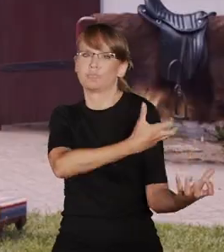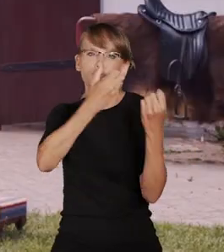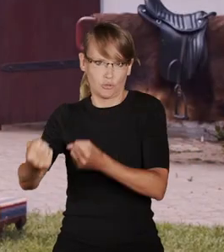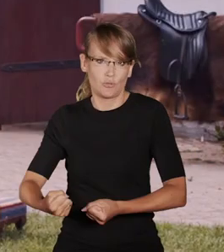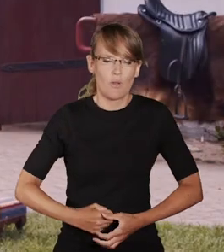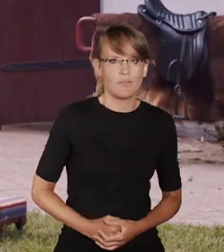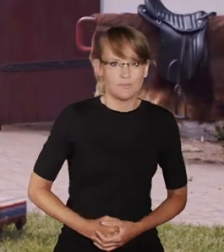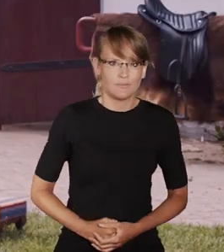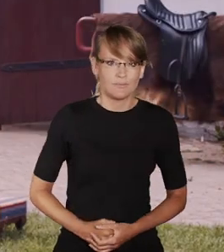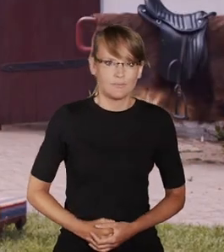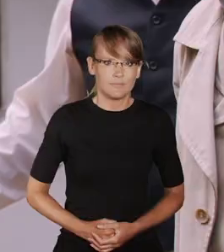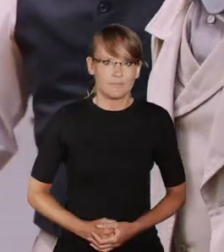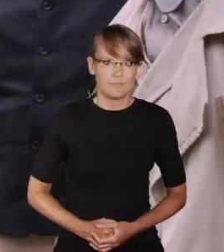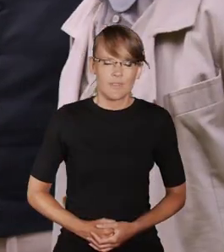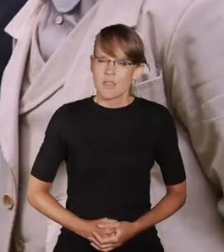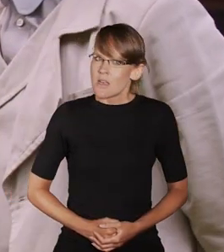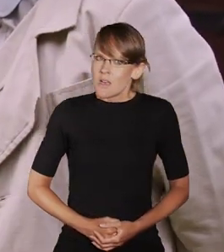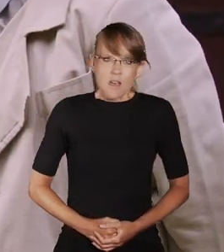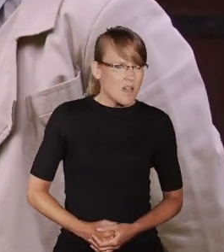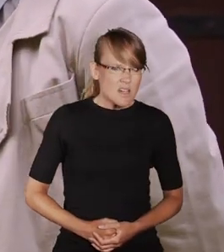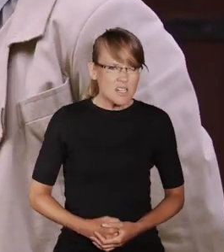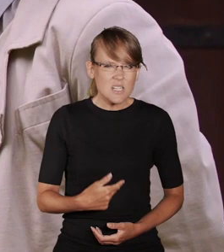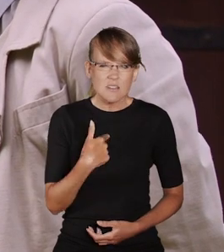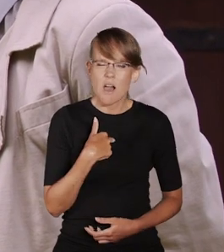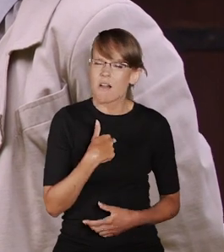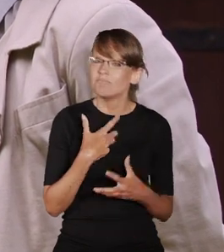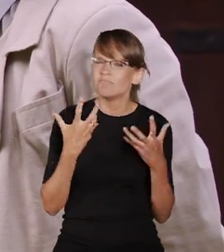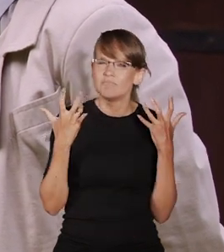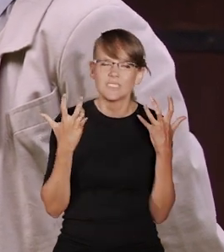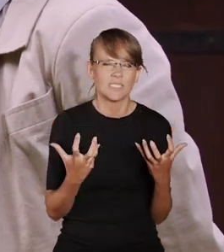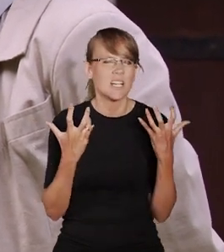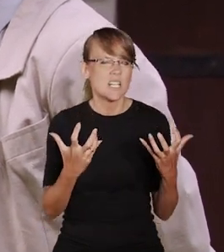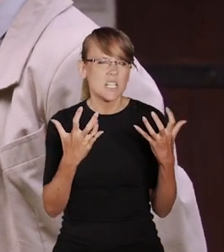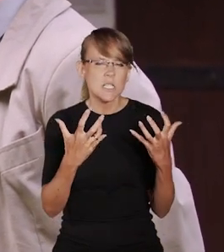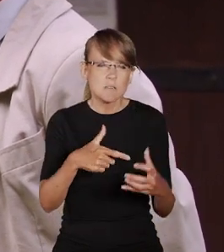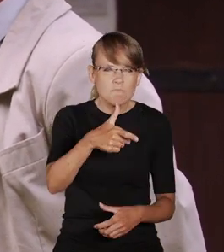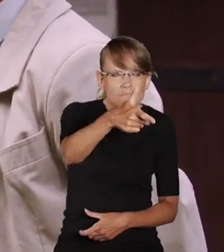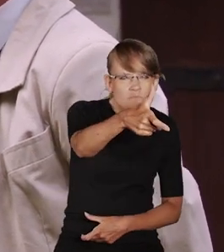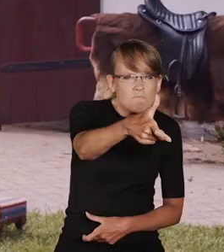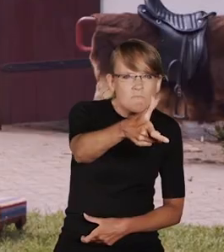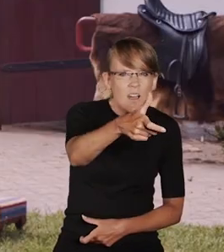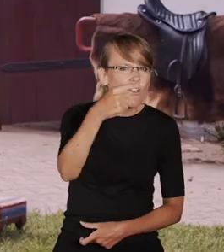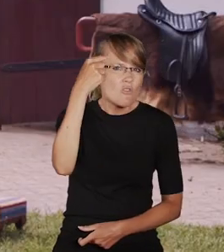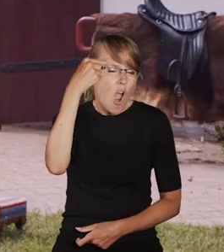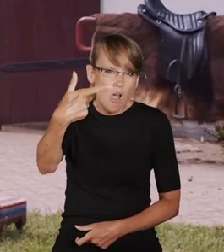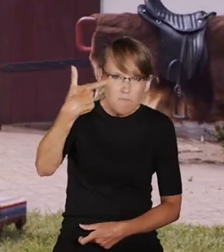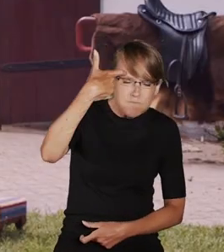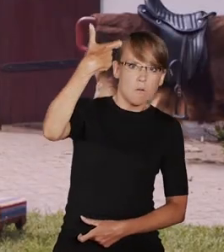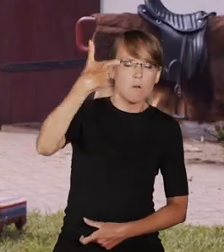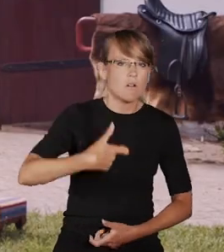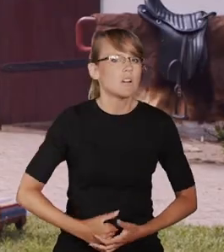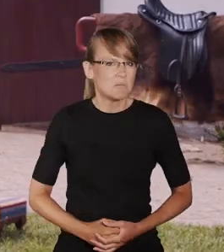Natychmiast! Po mężu zostały mi pistolety i zaraz je przyniosę.